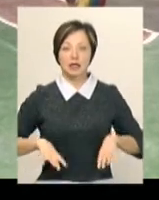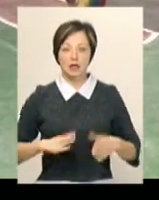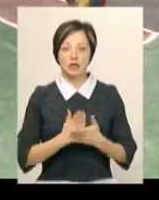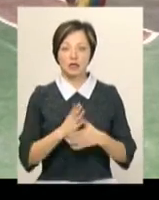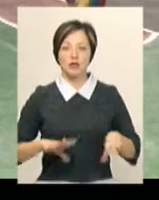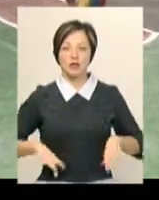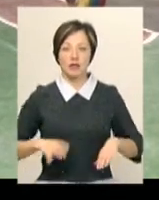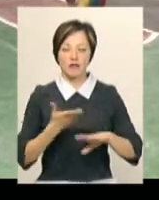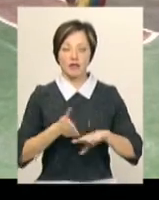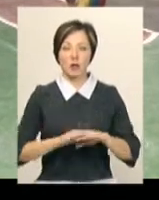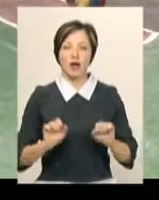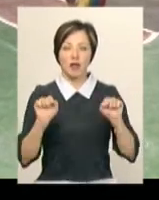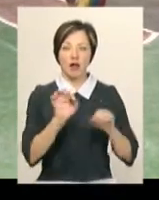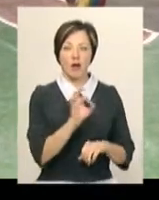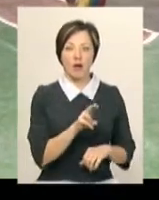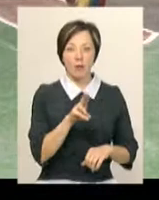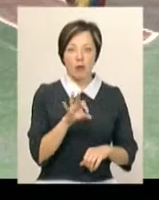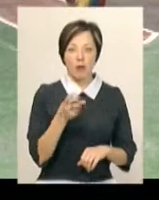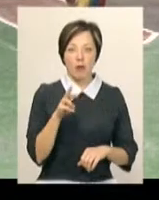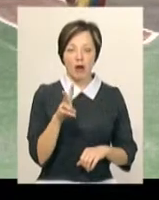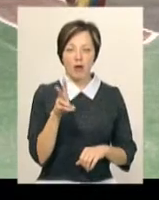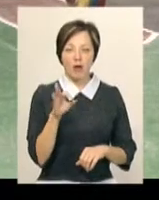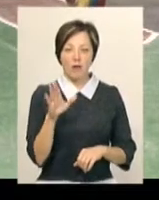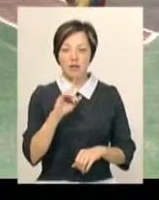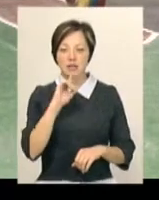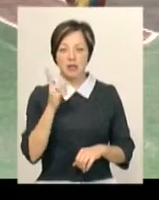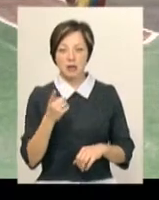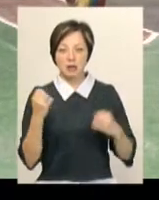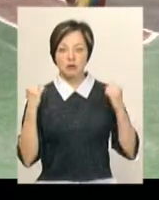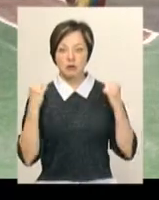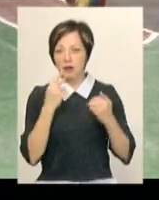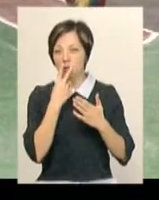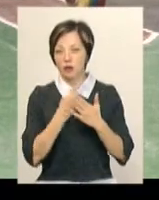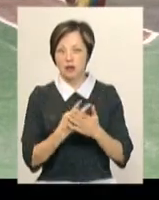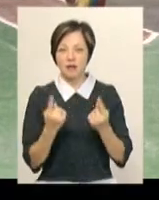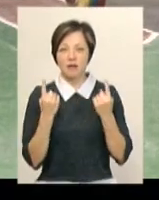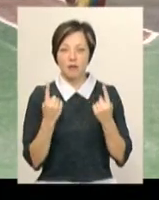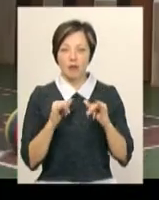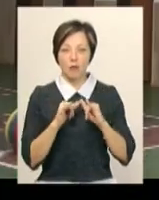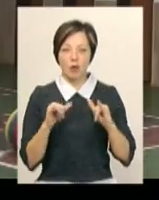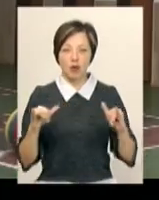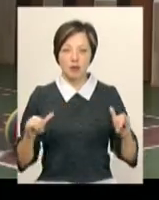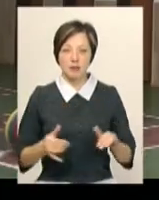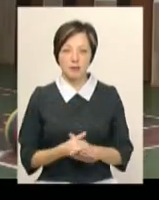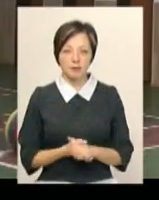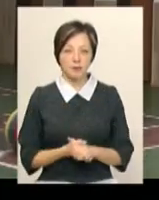заслужений тренер з важкої атлетики Олег Поляков, каже, за рік спортсмени показали великий прогрес.